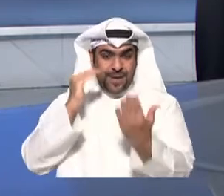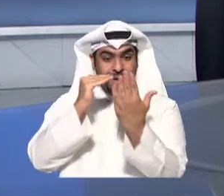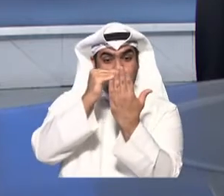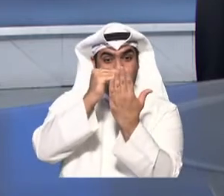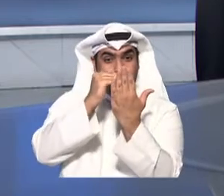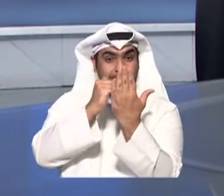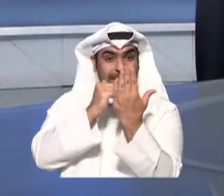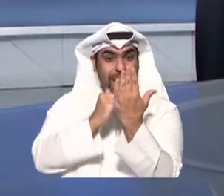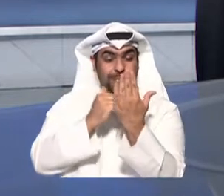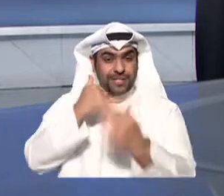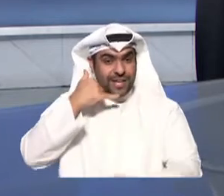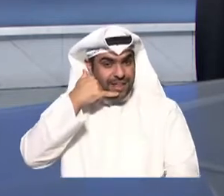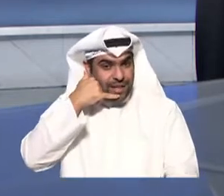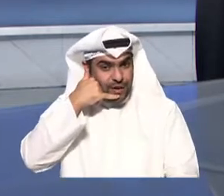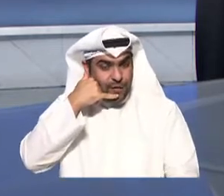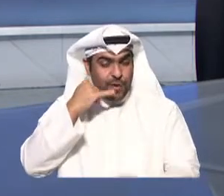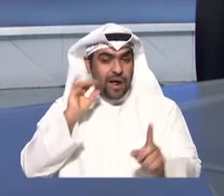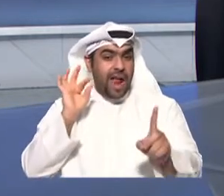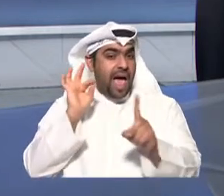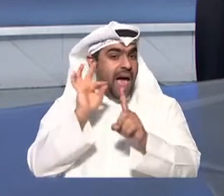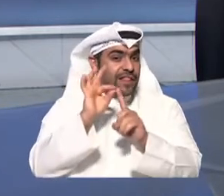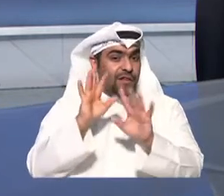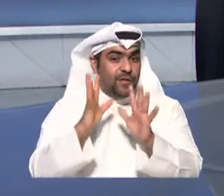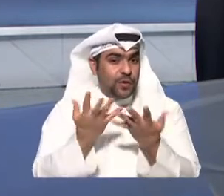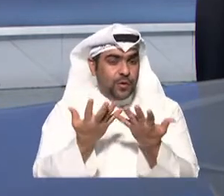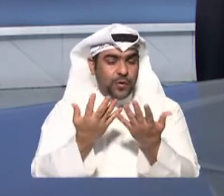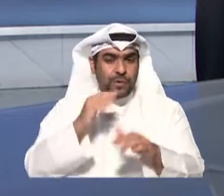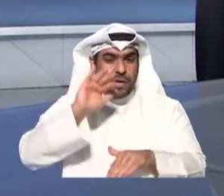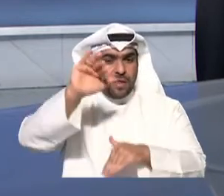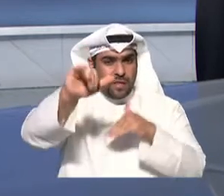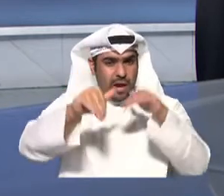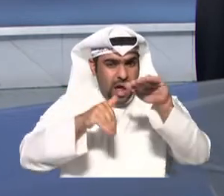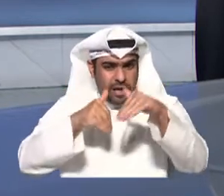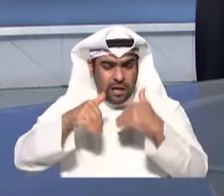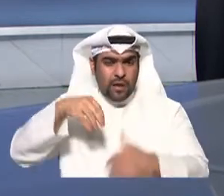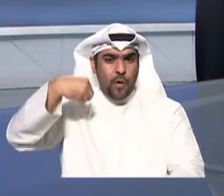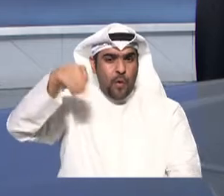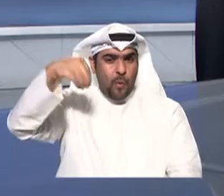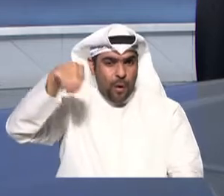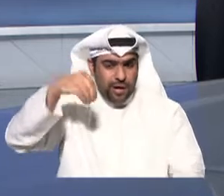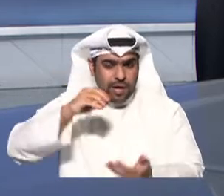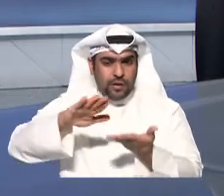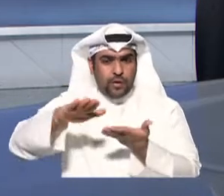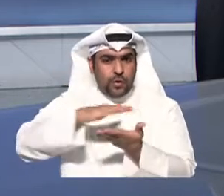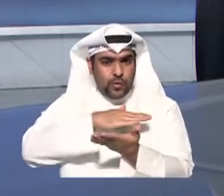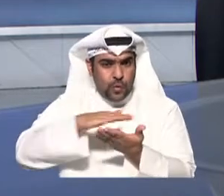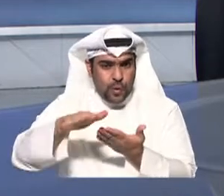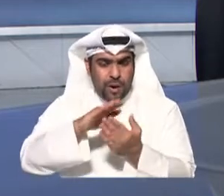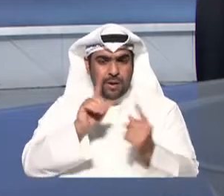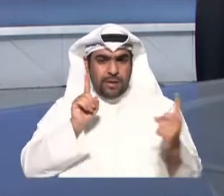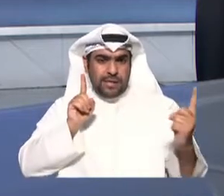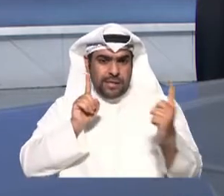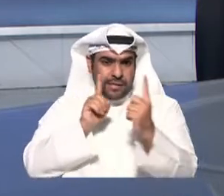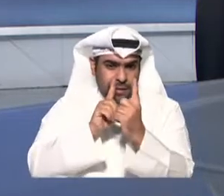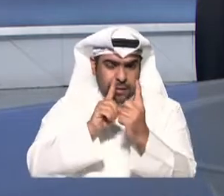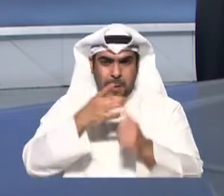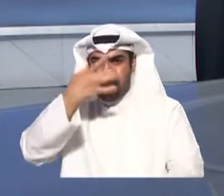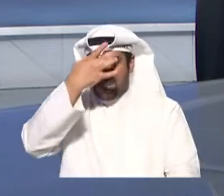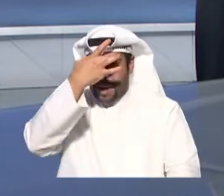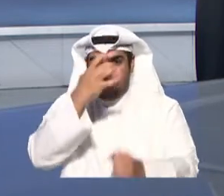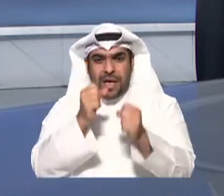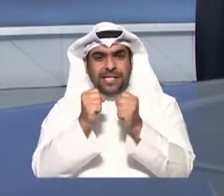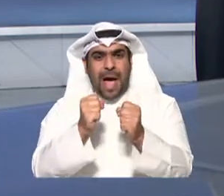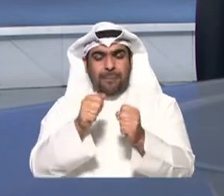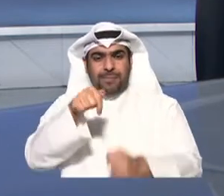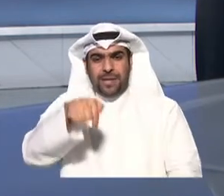تقليص الدورة المستندية بل وإلغاء الإجراءات الورقية، وكذلك إلغاء التعامل المباشر مع الجمهور التزاما بقرار